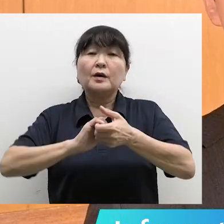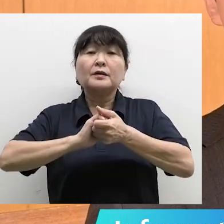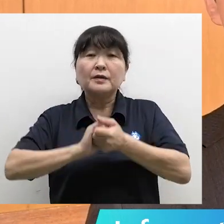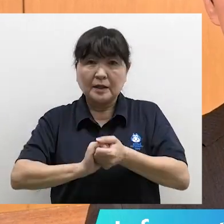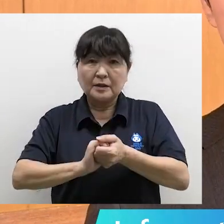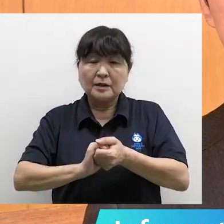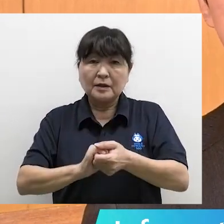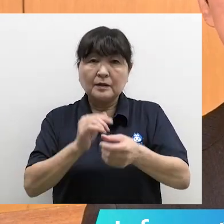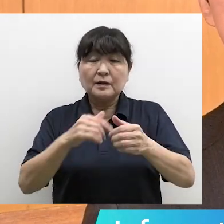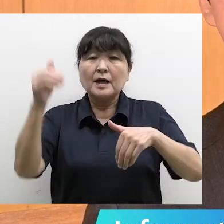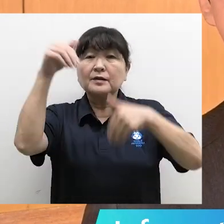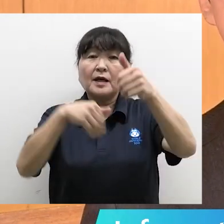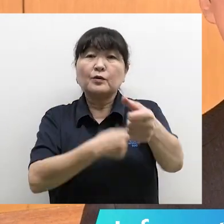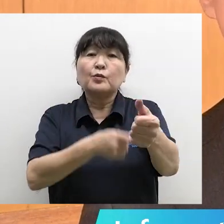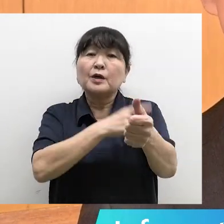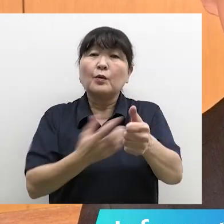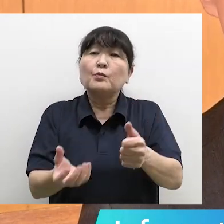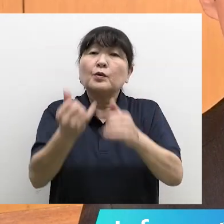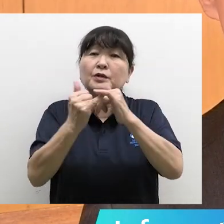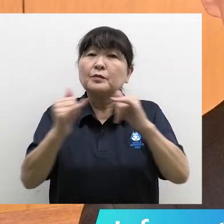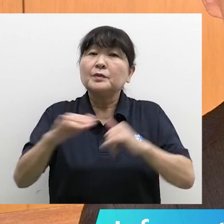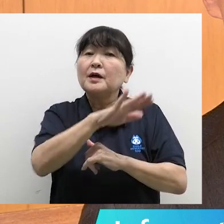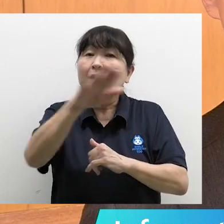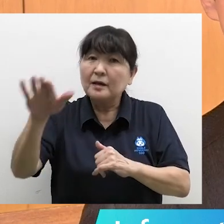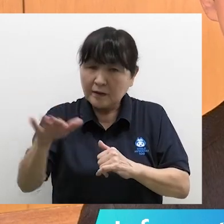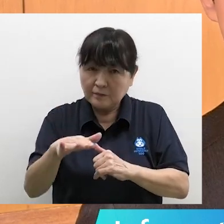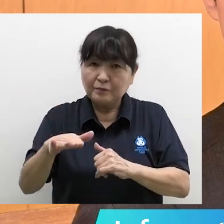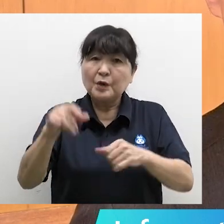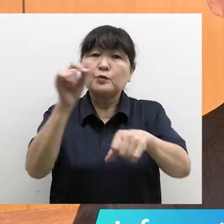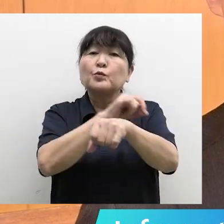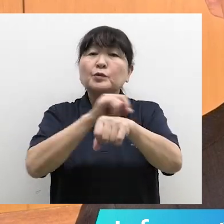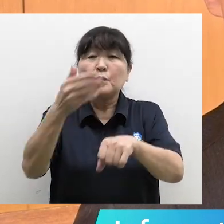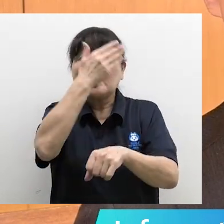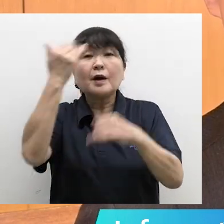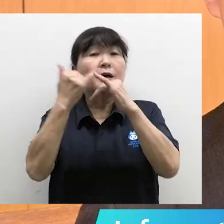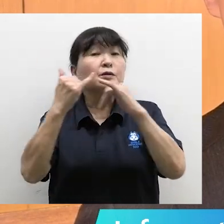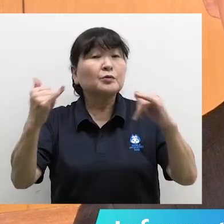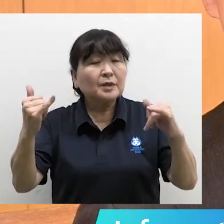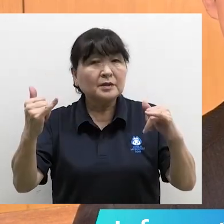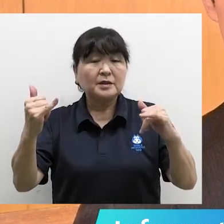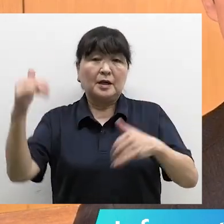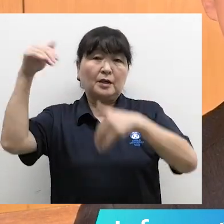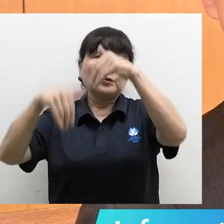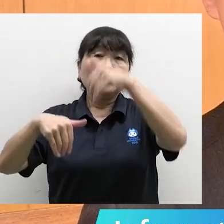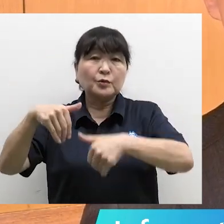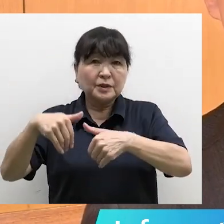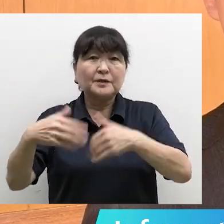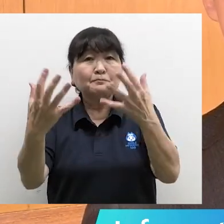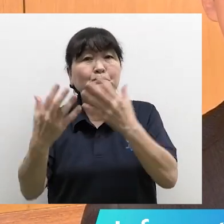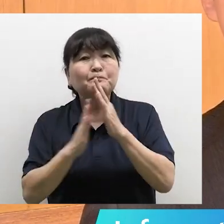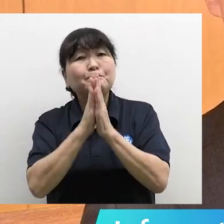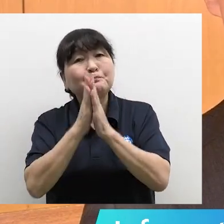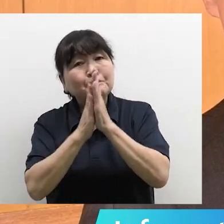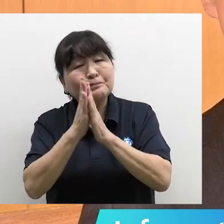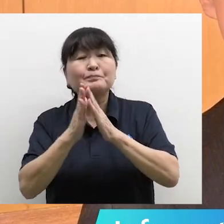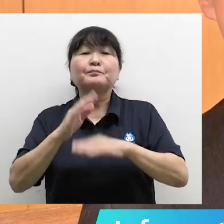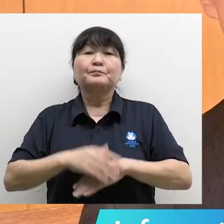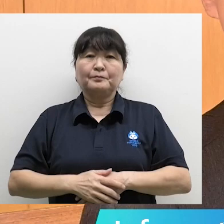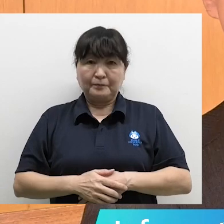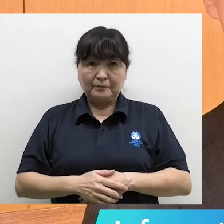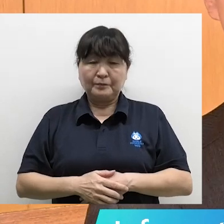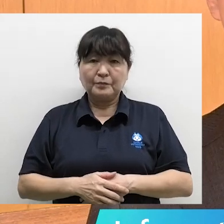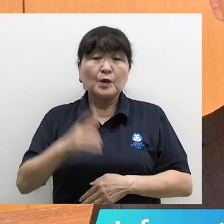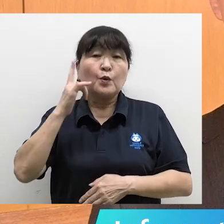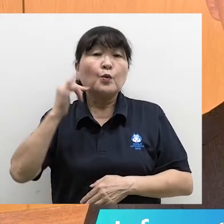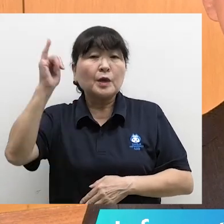ての権利を行使していただき、特に若い世代の皆さん、ぜひ投票に行っていただきたいと思っております。親子投